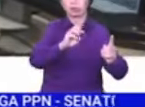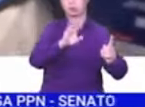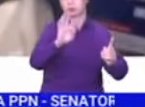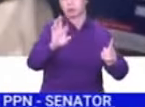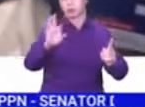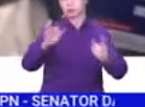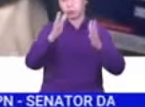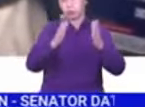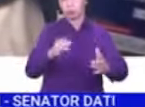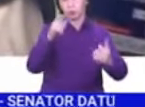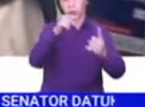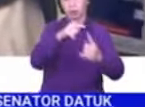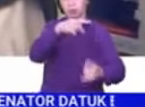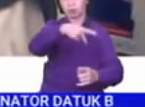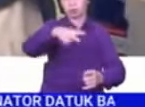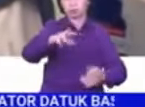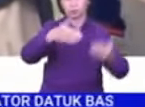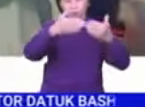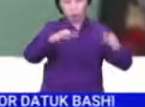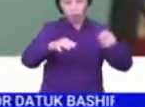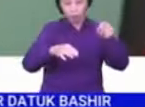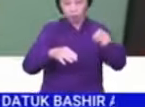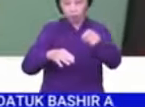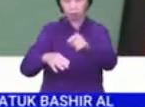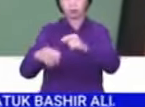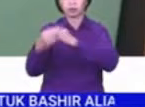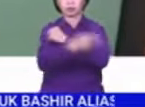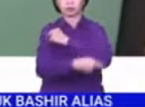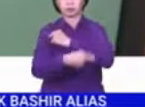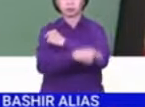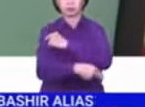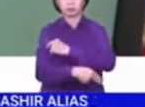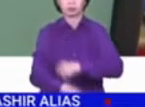penduduk kesemua PPB yang beroperasi dalam negeri